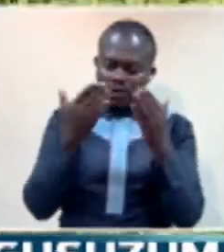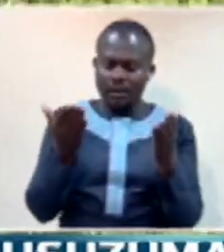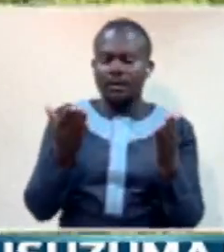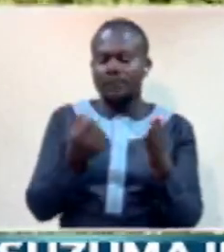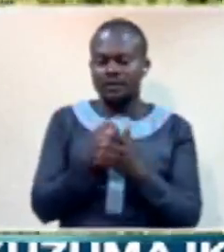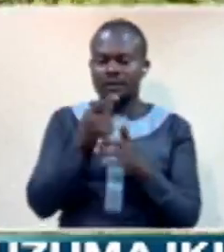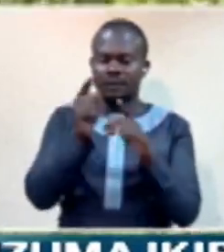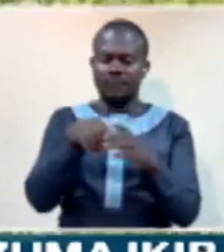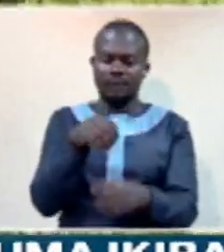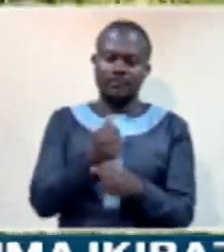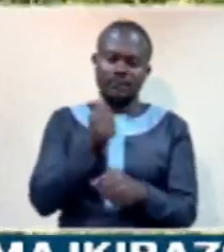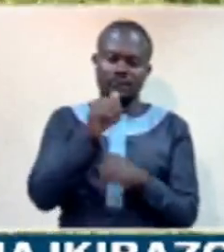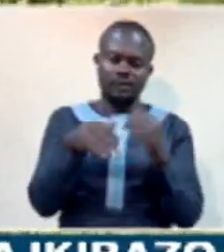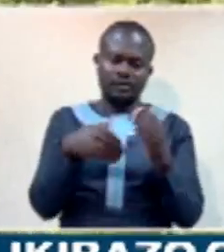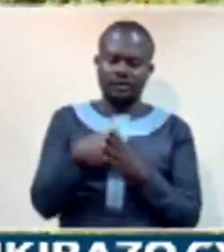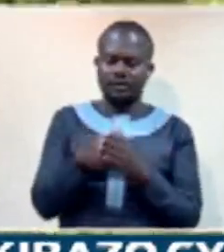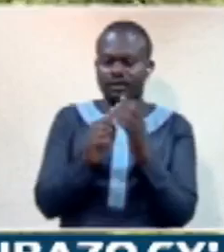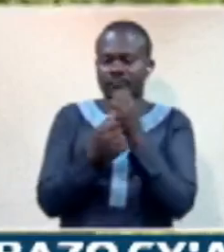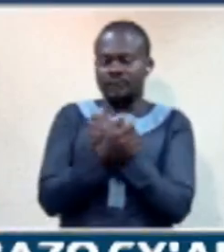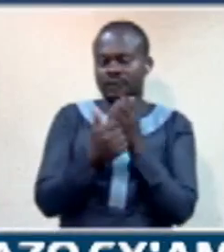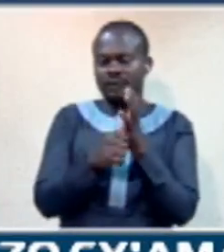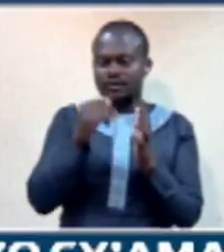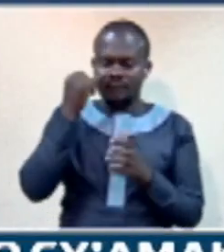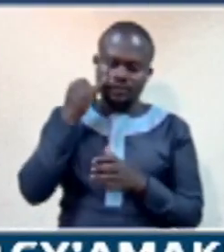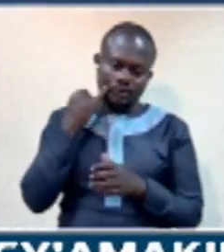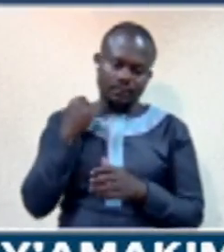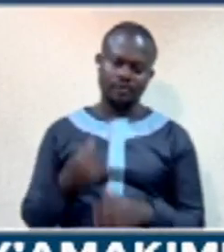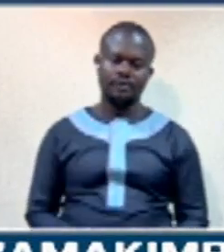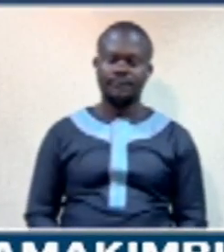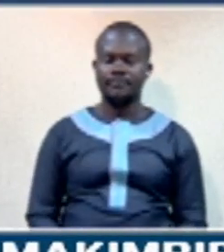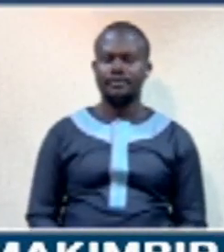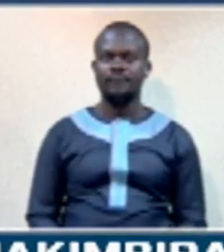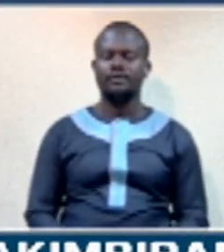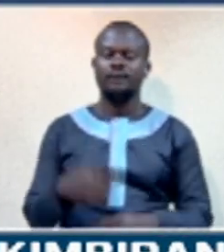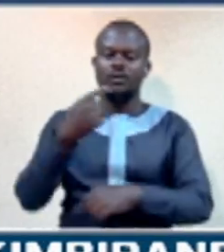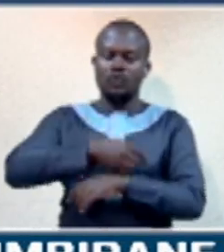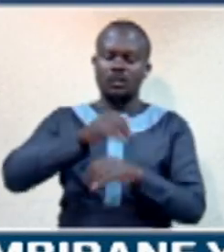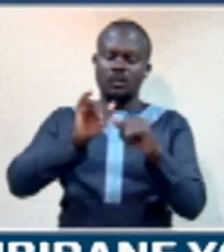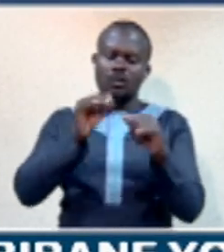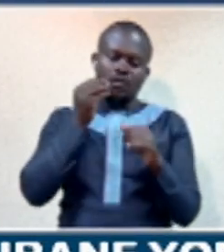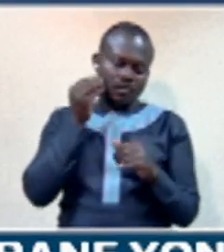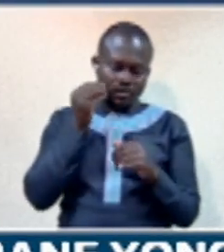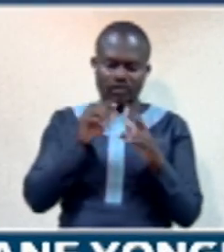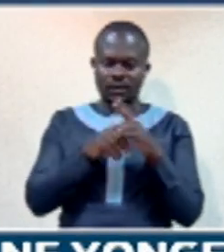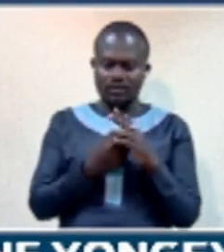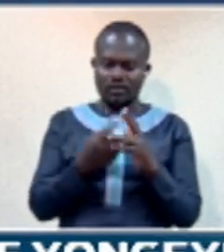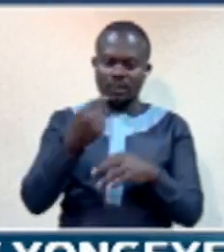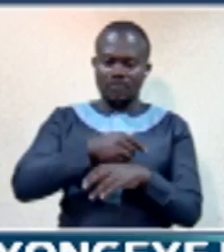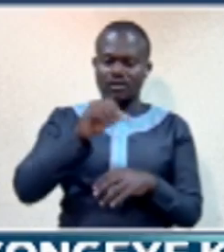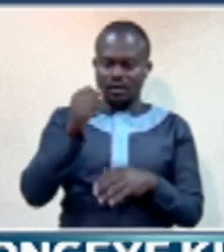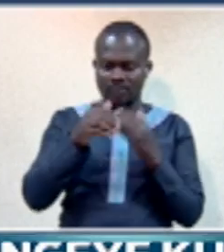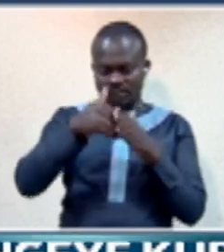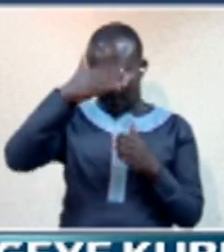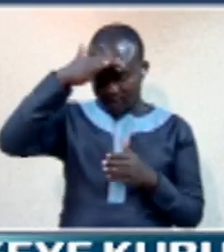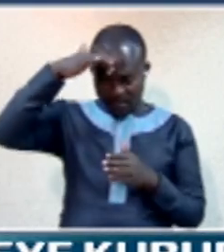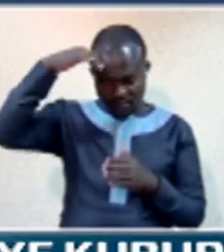kugera ku mirimo yabo hirya no hino bibabera ihurizo rikomeye. Umunsi guma mu rugo yatangiraga umunsi wa mbere byaratugoye kugera